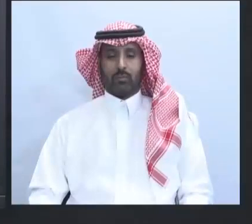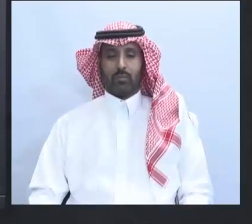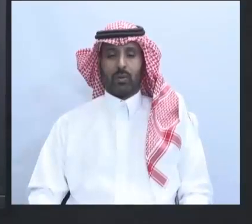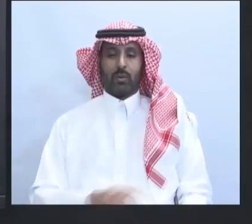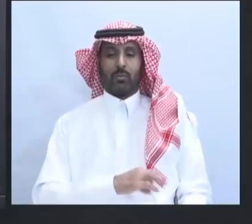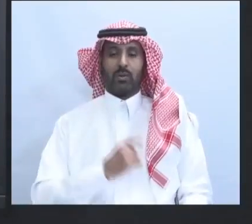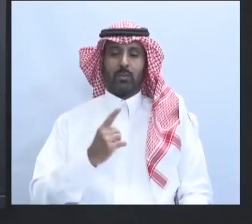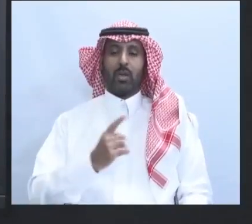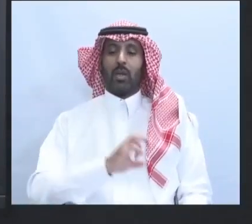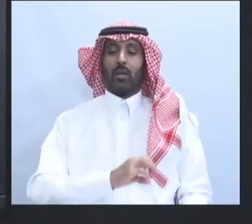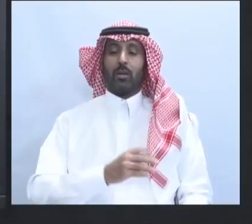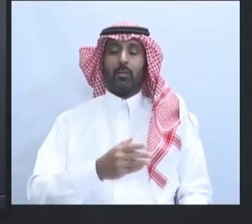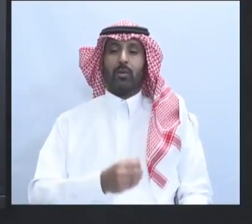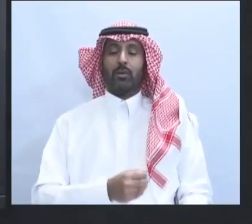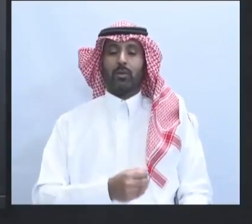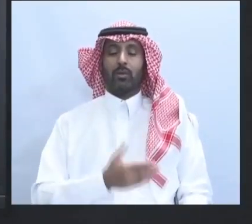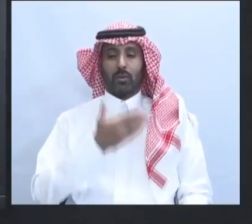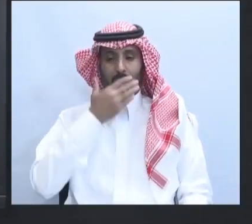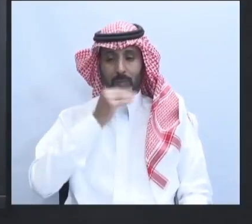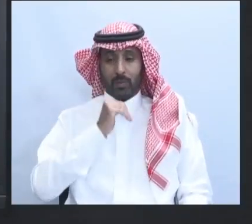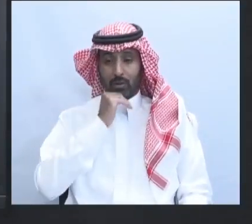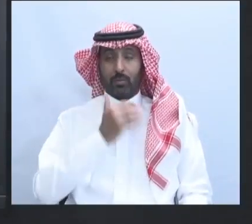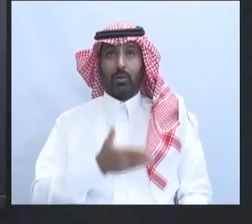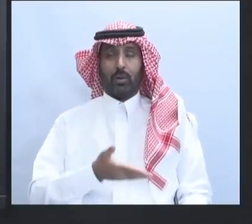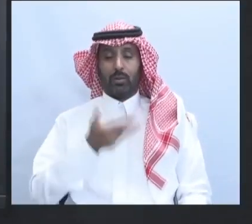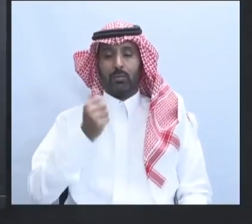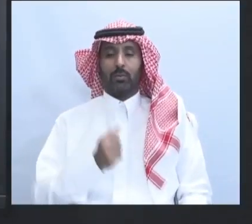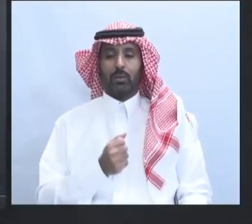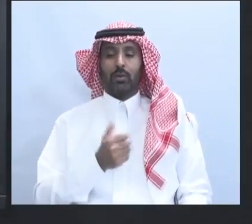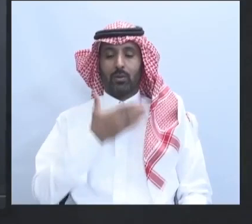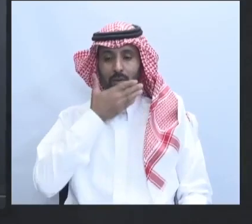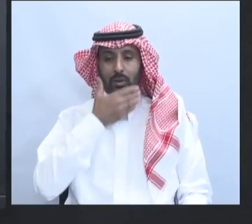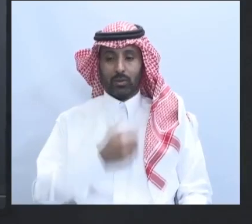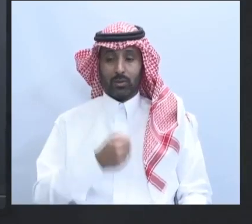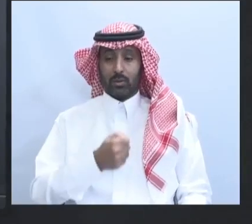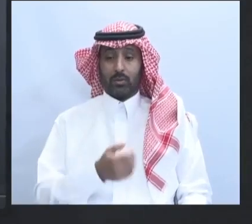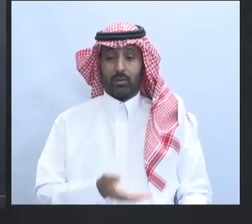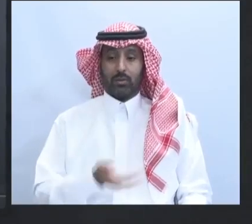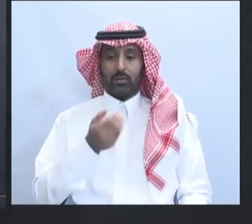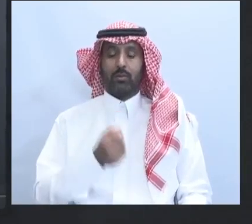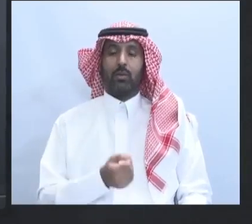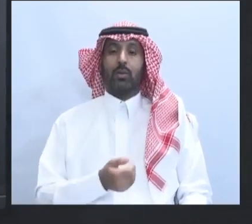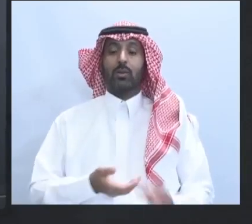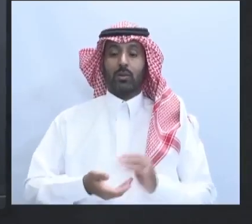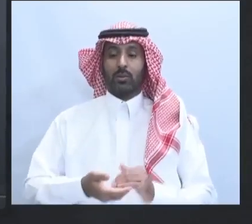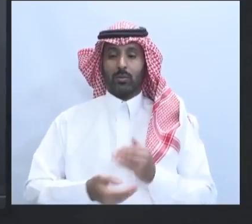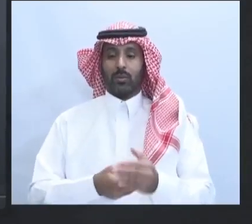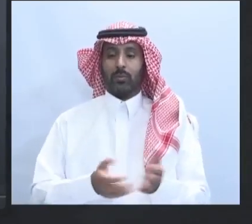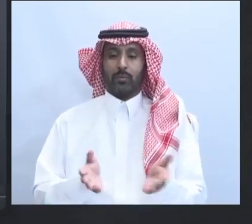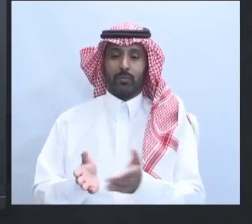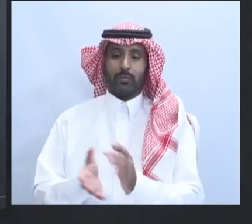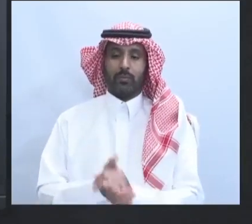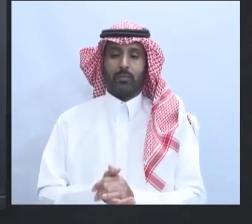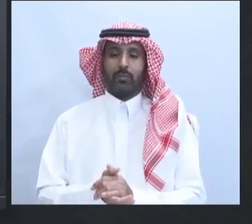بسم الله الرحمن الرحيم الحمد لله رب العالمين وصلى الله وسلم وبارك على نبينا محمد وعلى اله وصحبه اجمعين